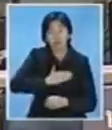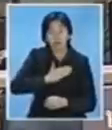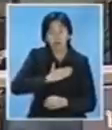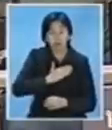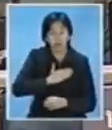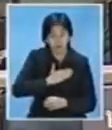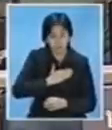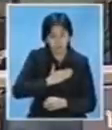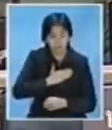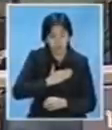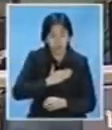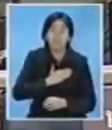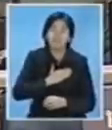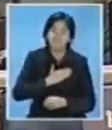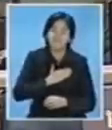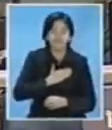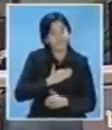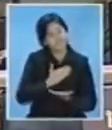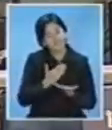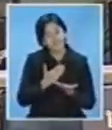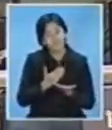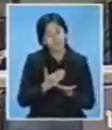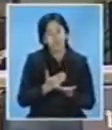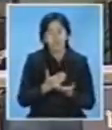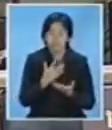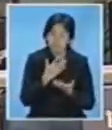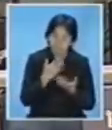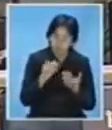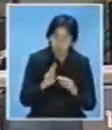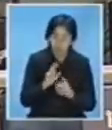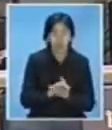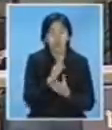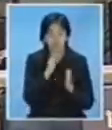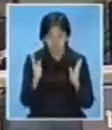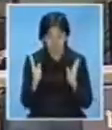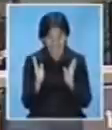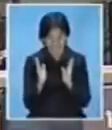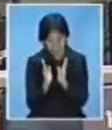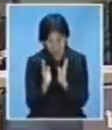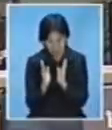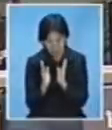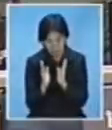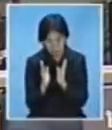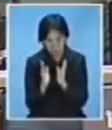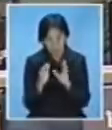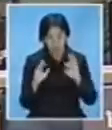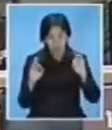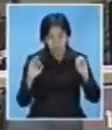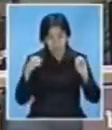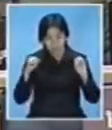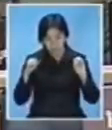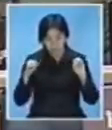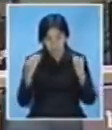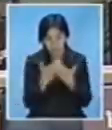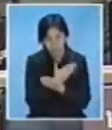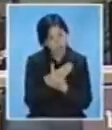นี้ก็จะลดน้อยถอยลงถ้าเผื่อโซนตรงนี้แคบลงแล้วก็สัดส่วนของผลประโยชน์น้อยลงค่ะ